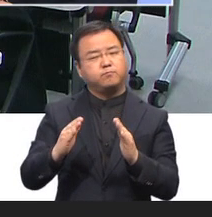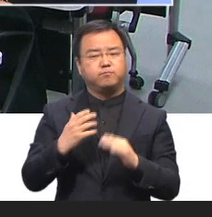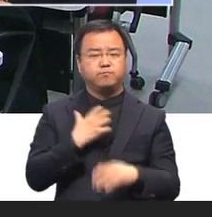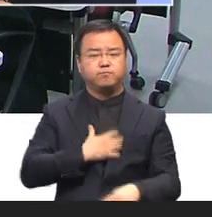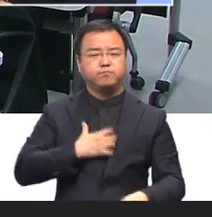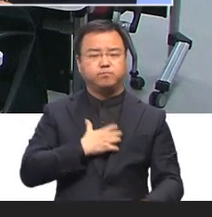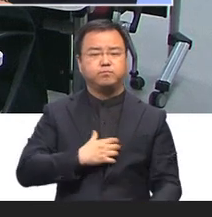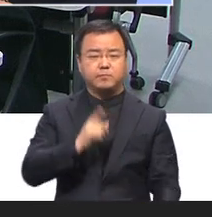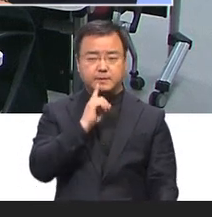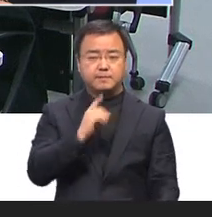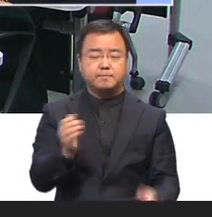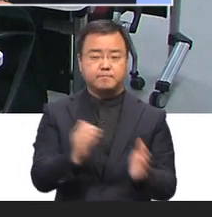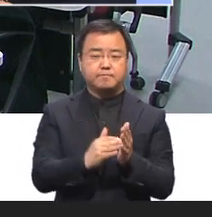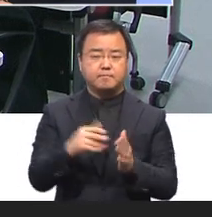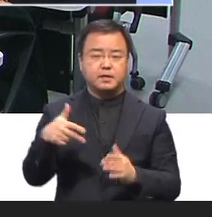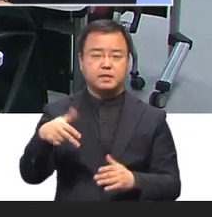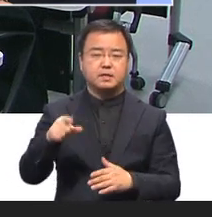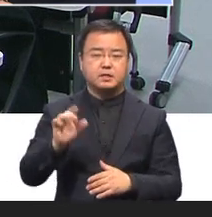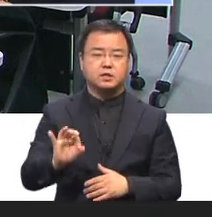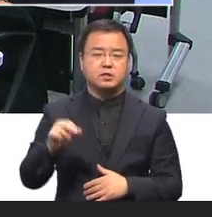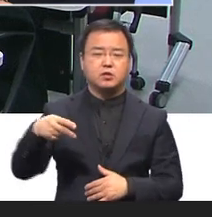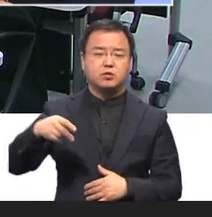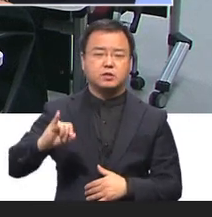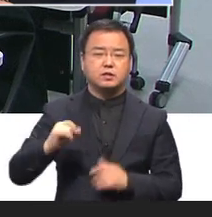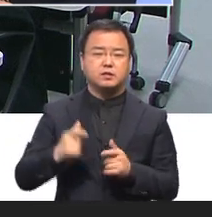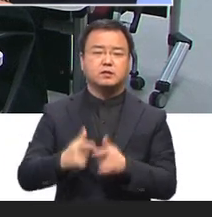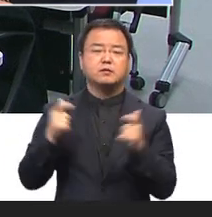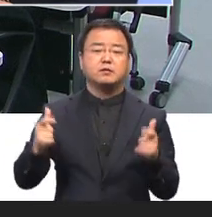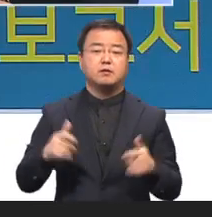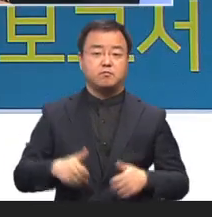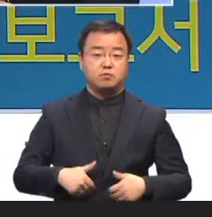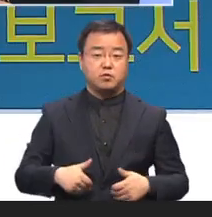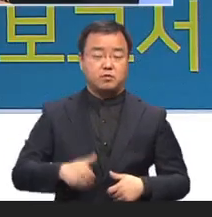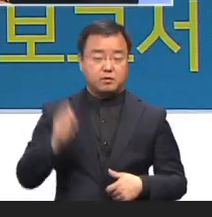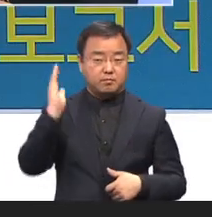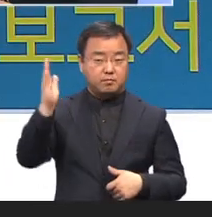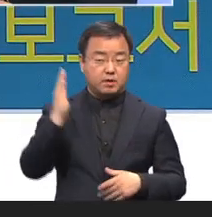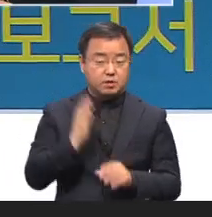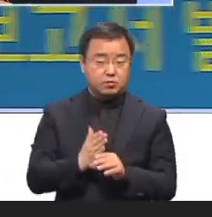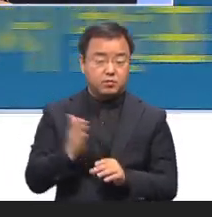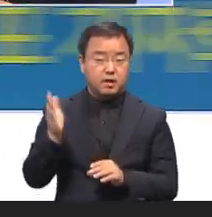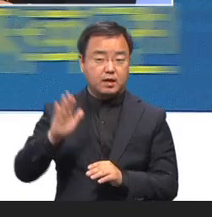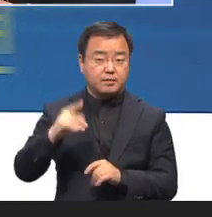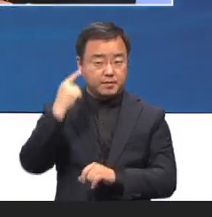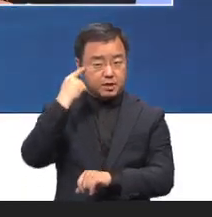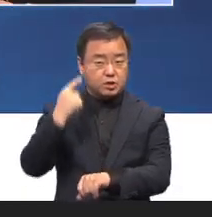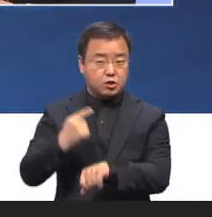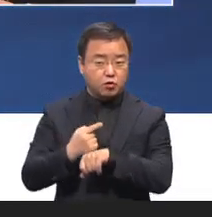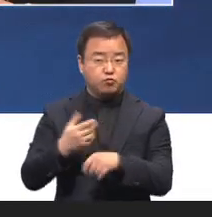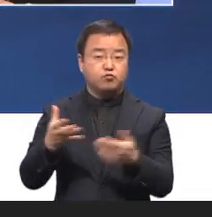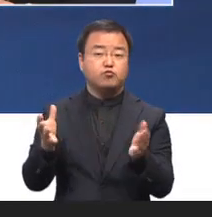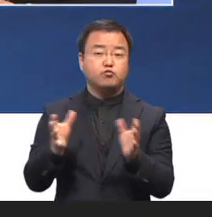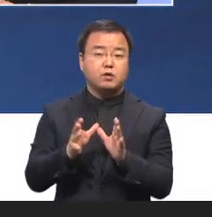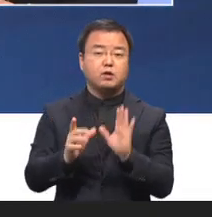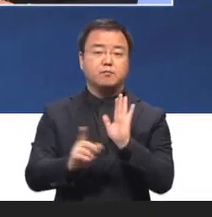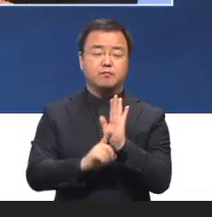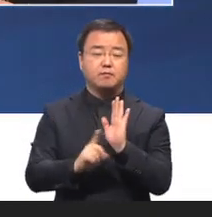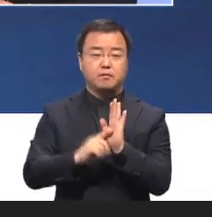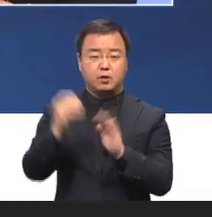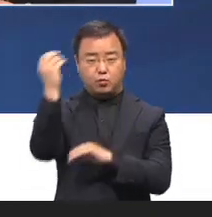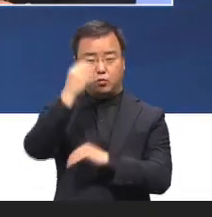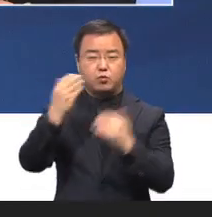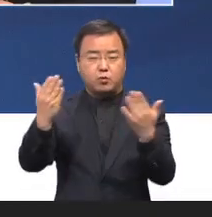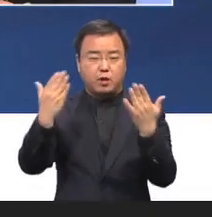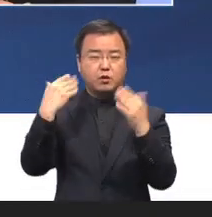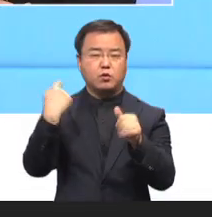우려하면서 정시가 늘어나야 되는 게 아니냐. 예. 이번에 이제 이 연구단이 발표한 것은 아니다. 고교 교육